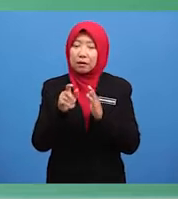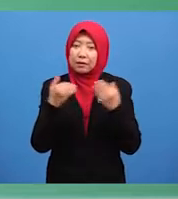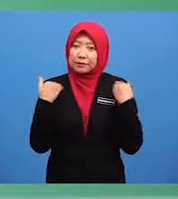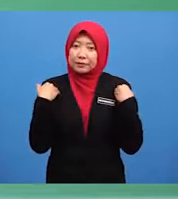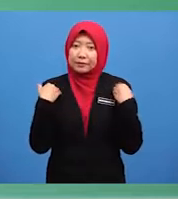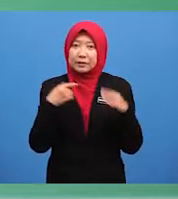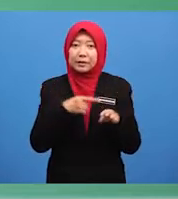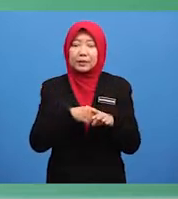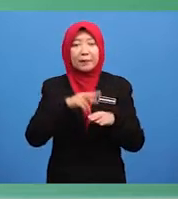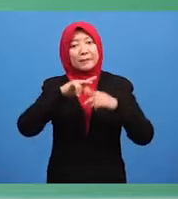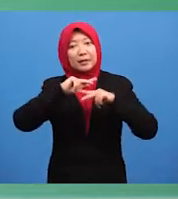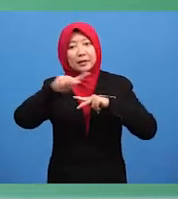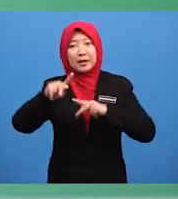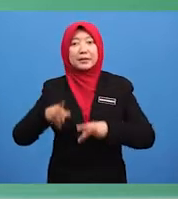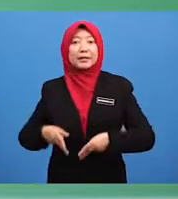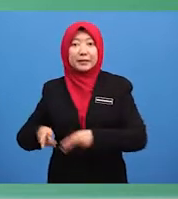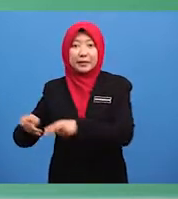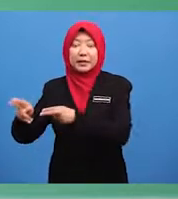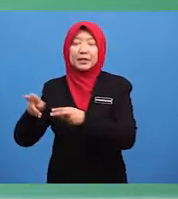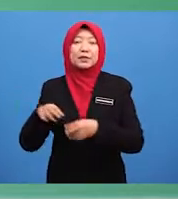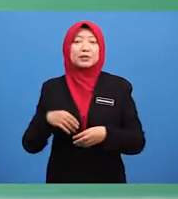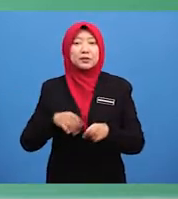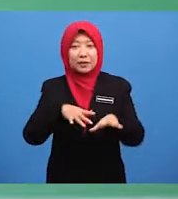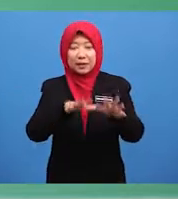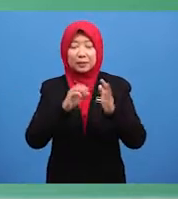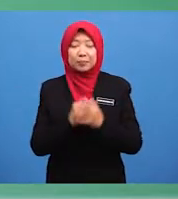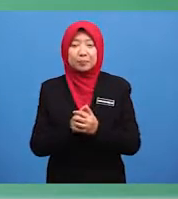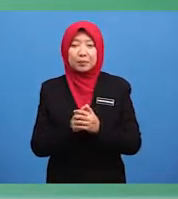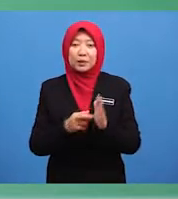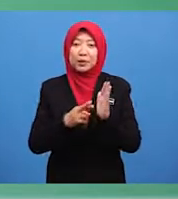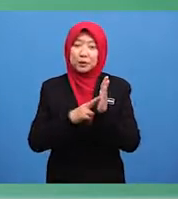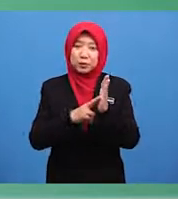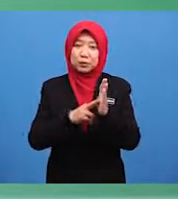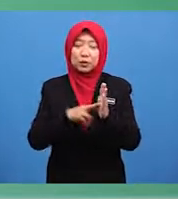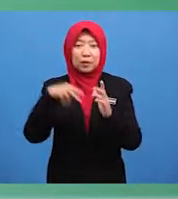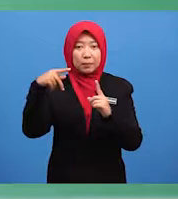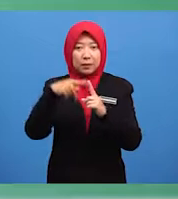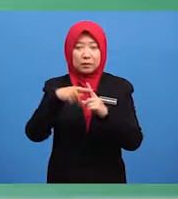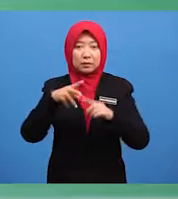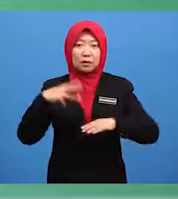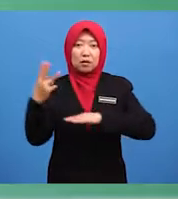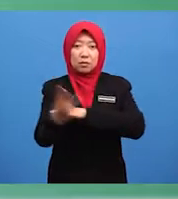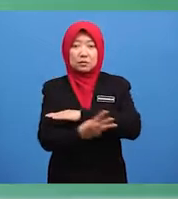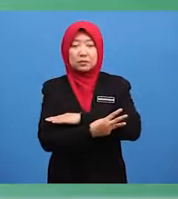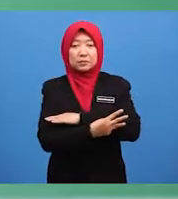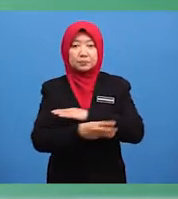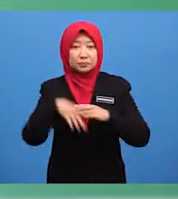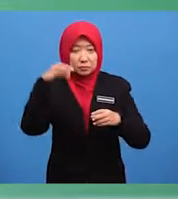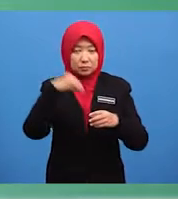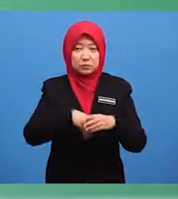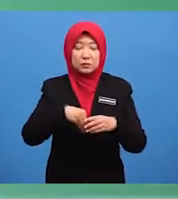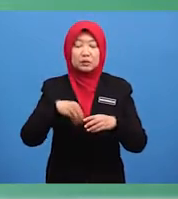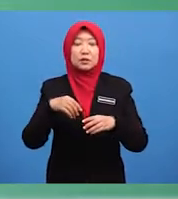peringkat hilir sungai. Proses pembentukan delta merujuk kepada kawasan mendapan di muara